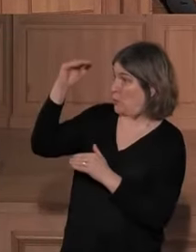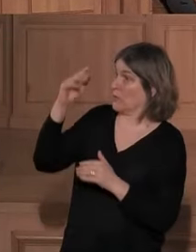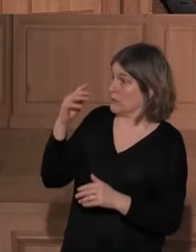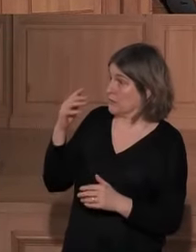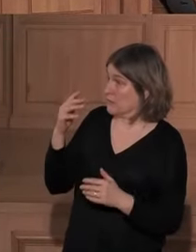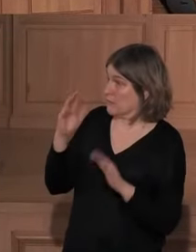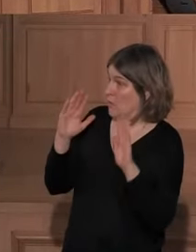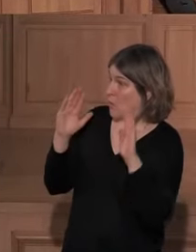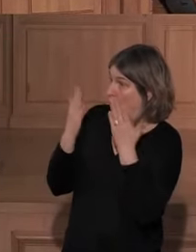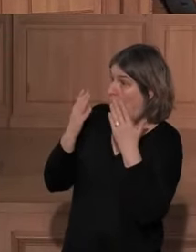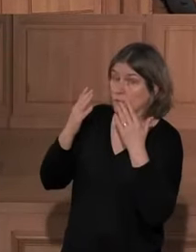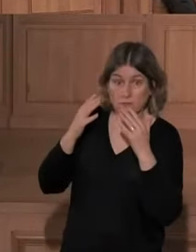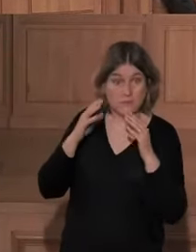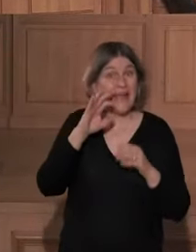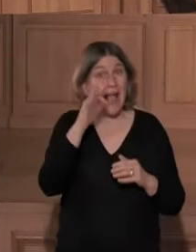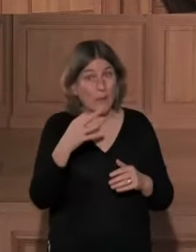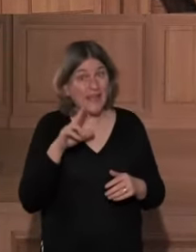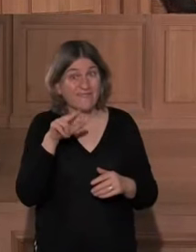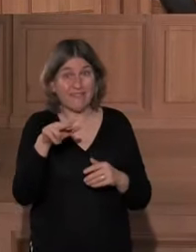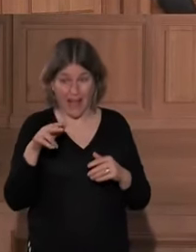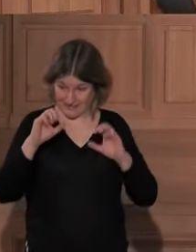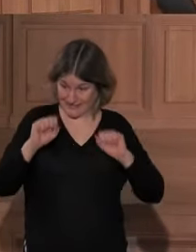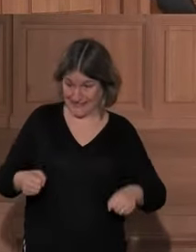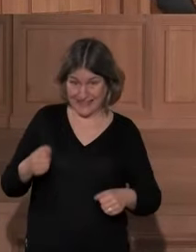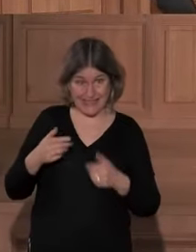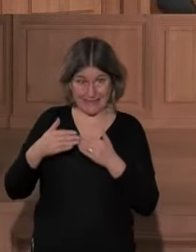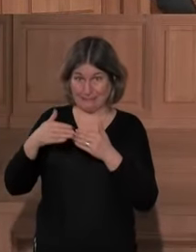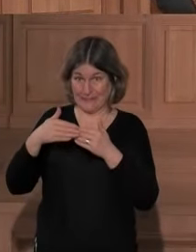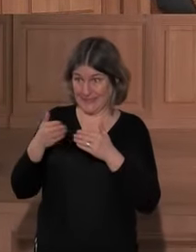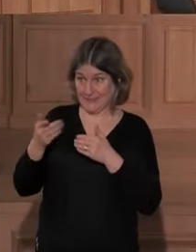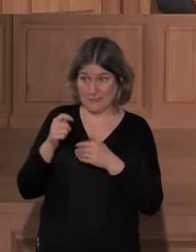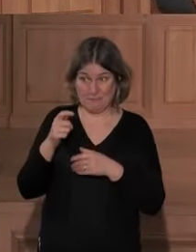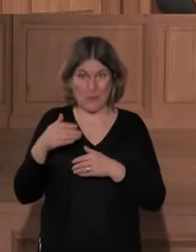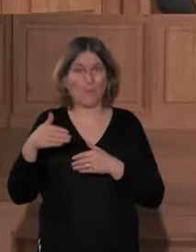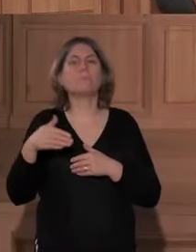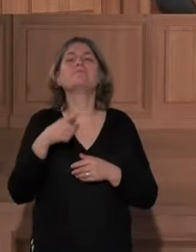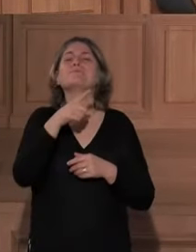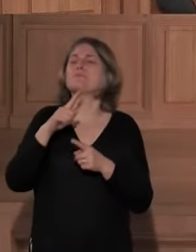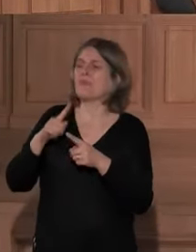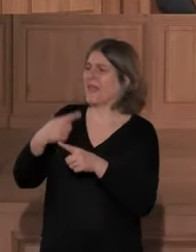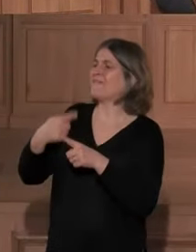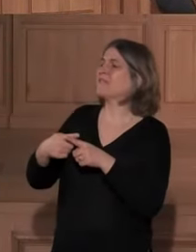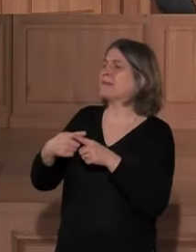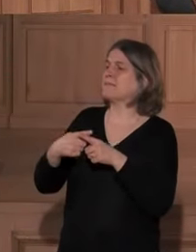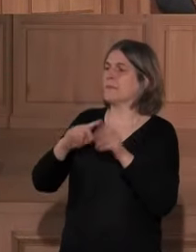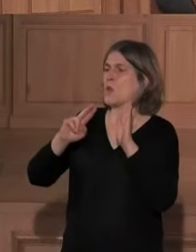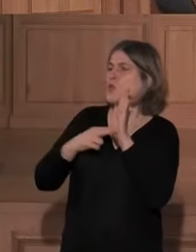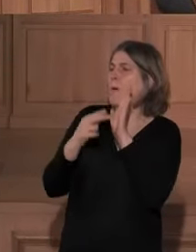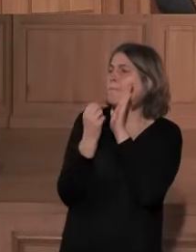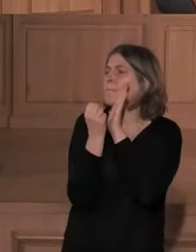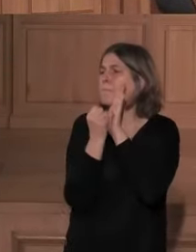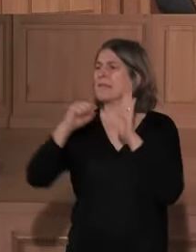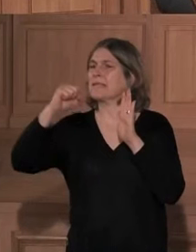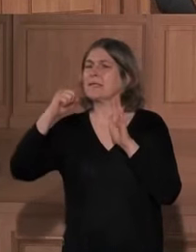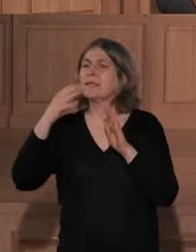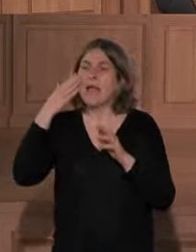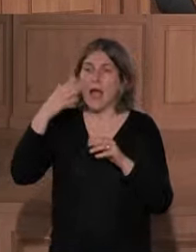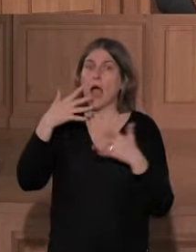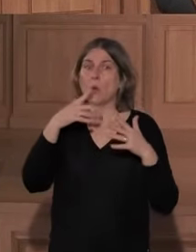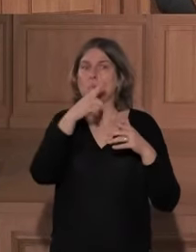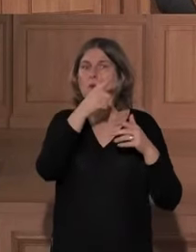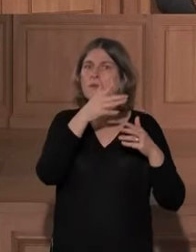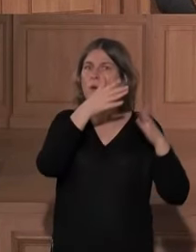ski, on va même au ski cet hiver. Dans le film Hors Normes, on voit des difficultés avec les officiels. Qu'en est-il chez